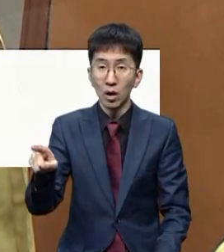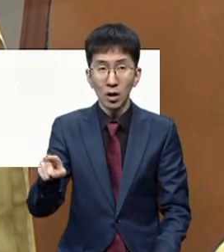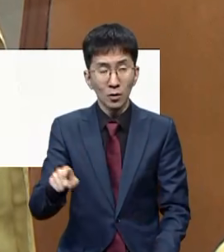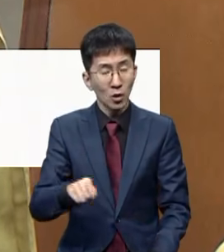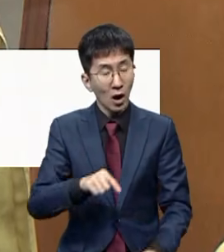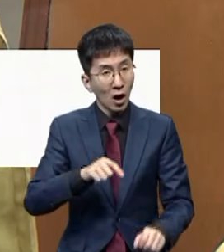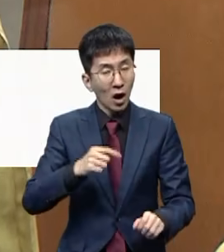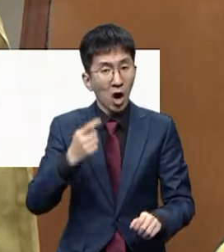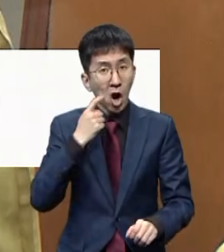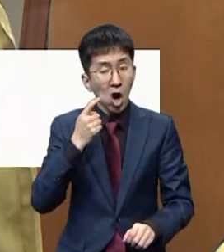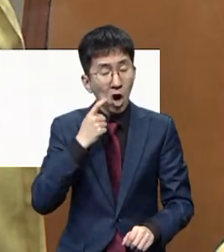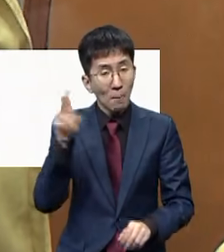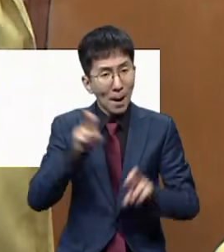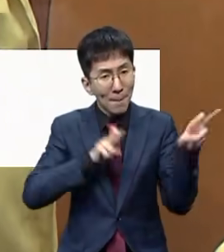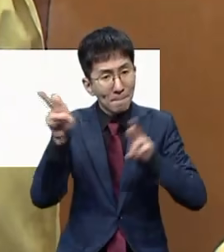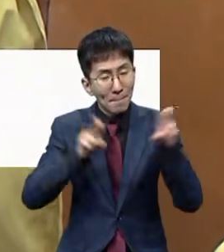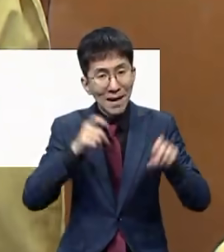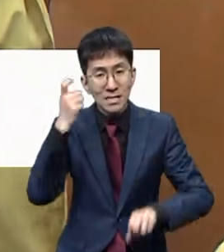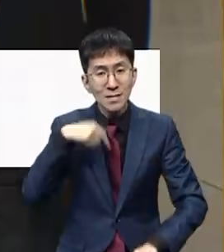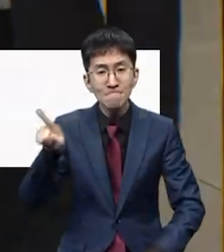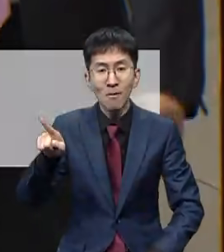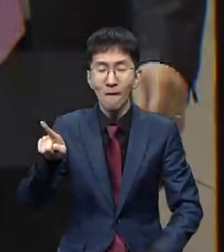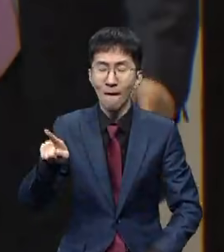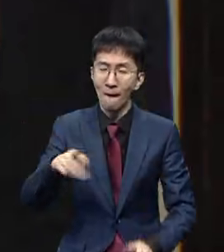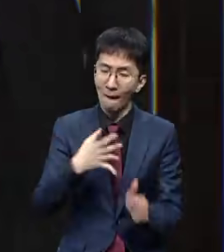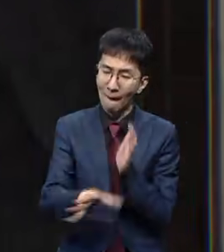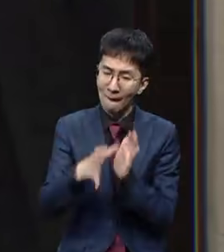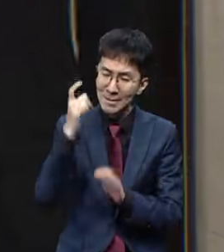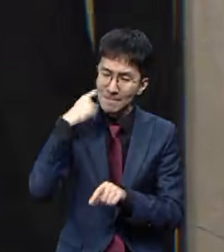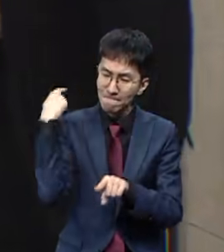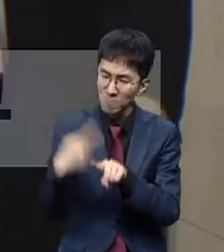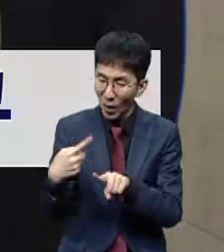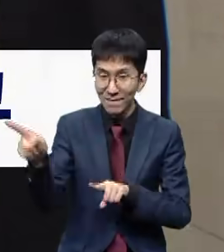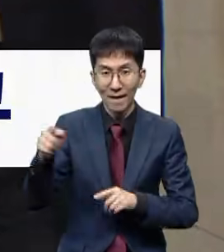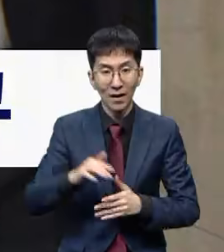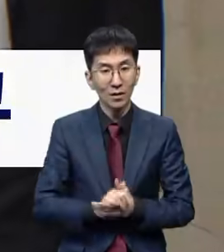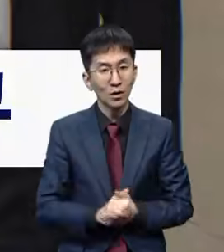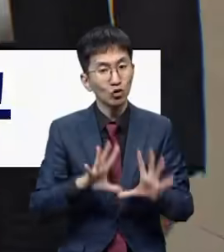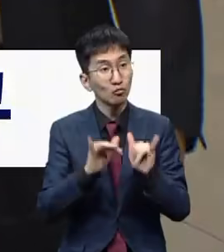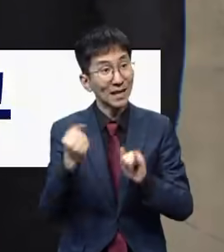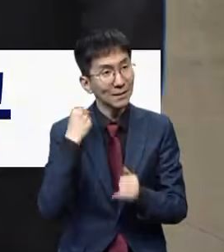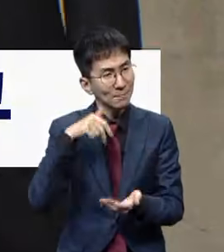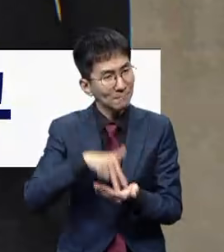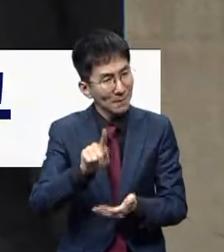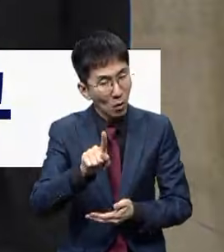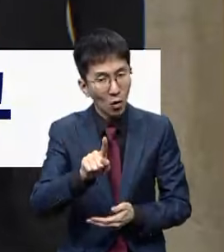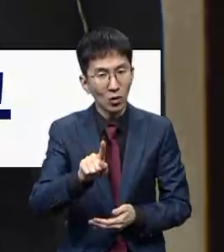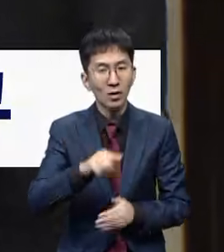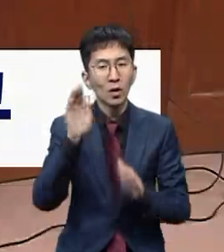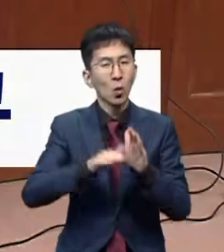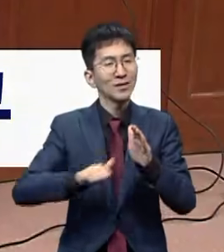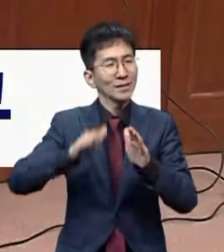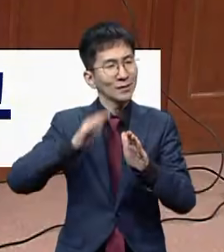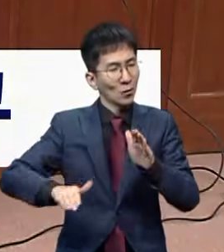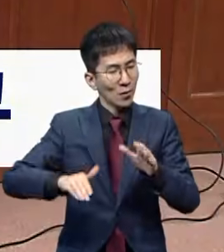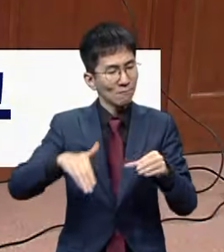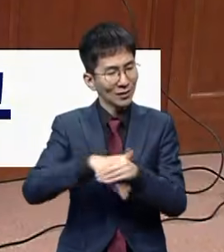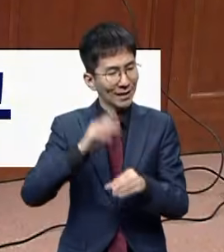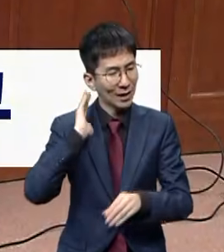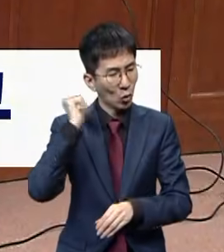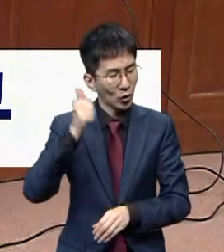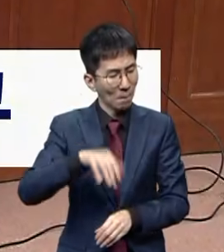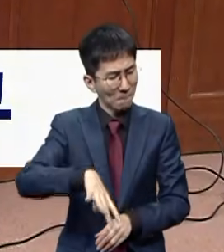반 사회적 책동 입니다 그러자 국민의 임은 지도부 회의에서 공식적으로 대통령